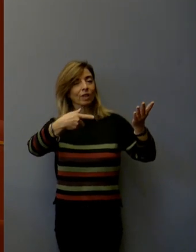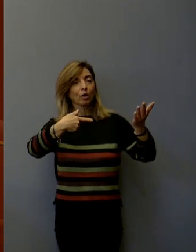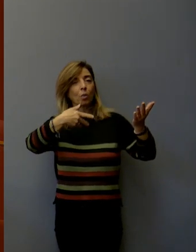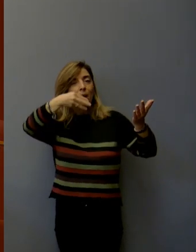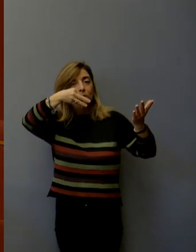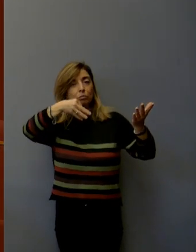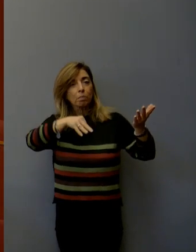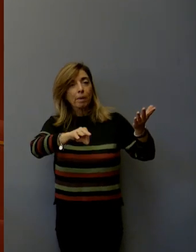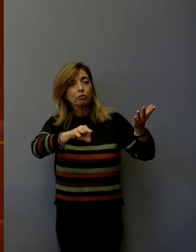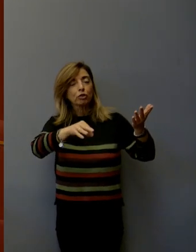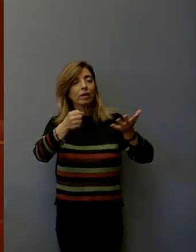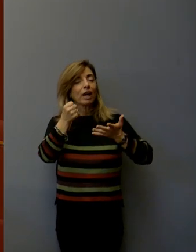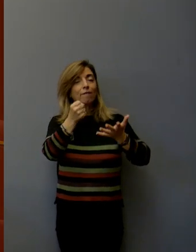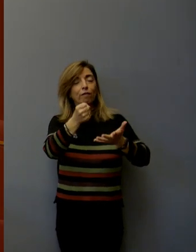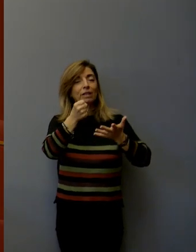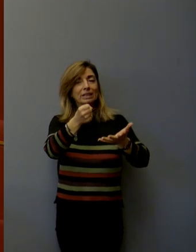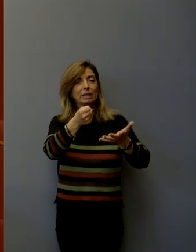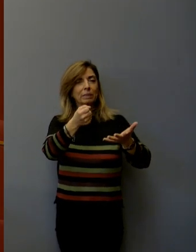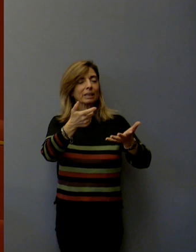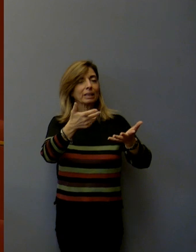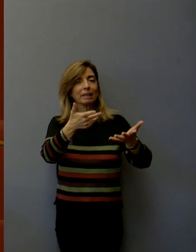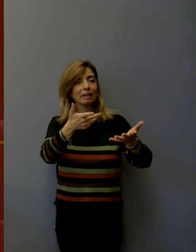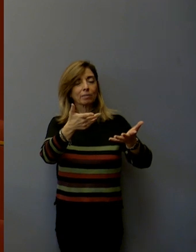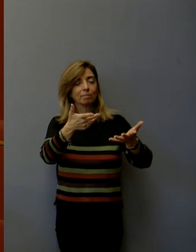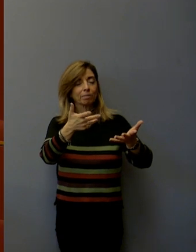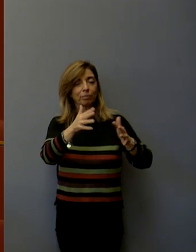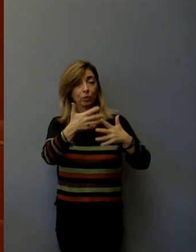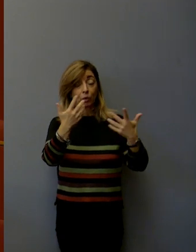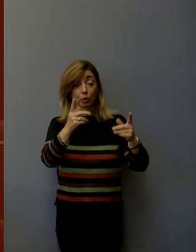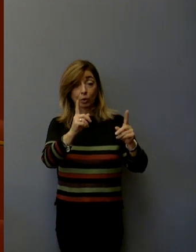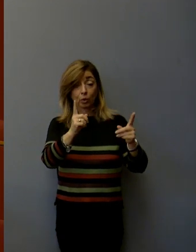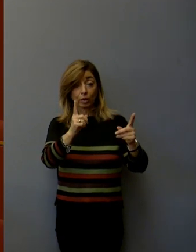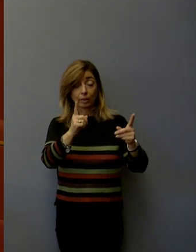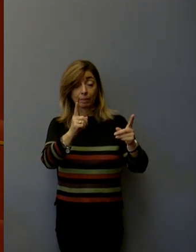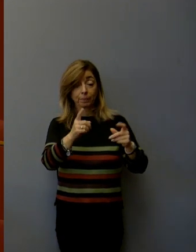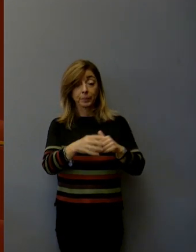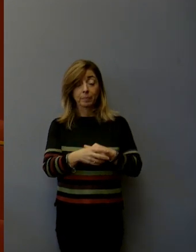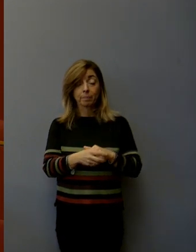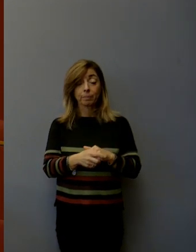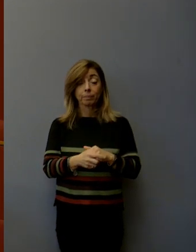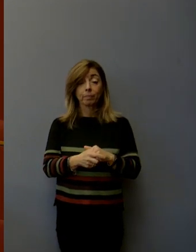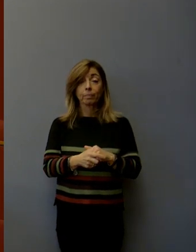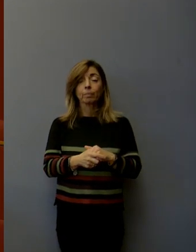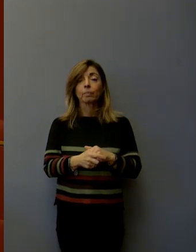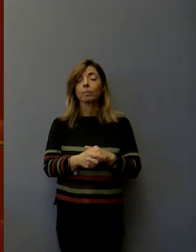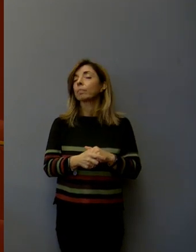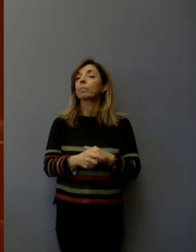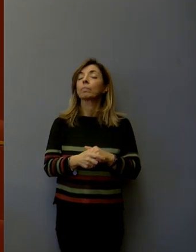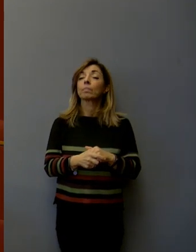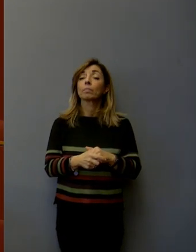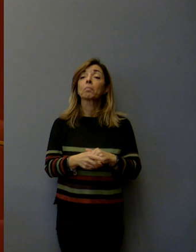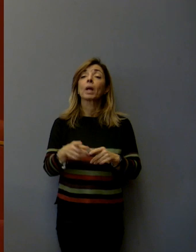gli investimenti del comune intende fare in questa direzione devono prendere noi ci siamo